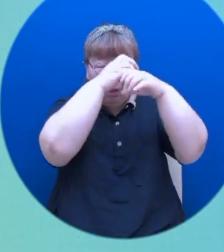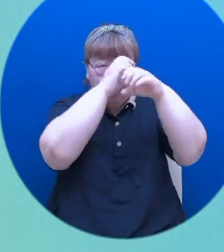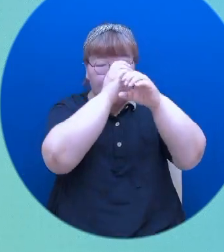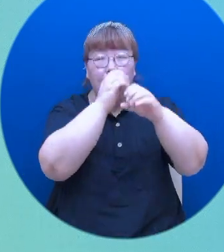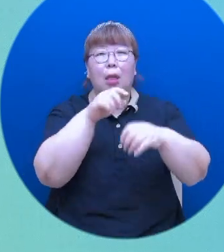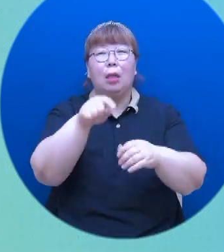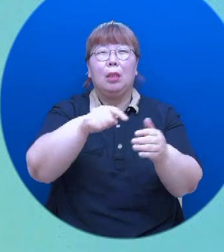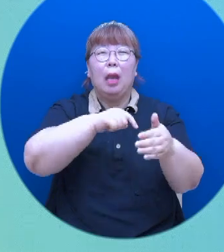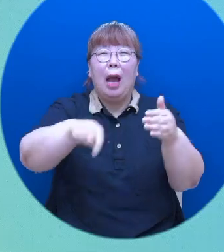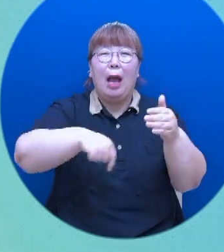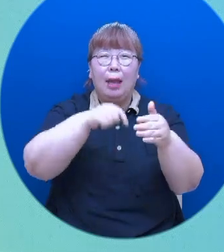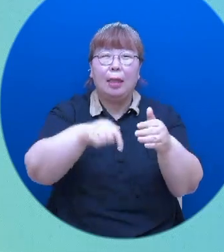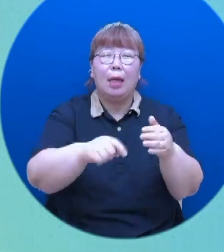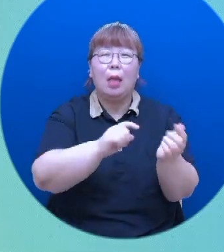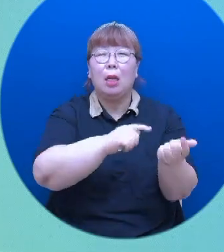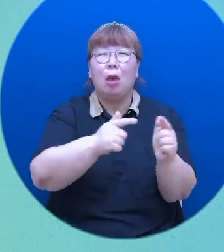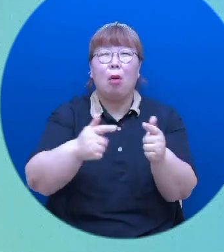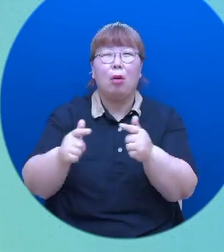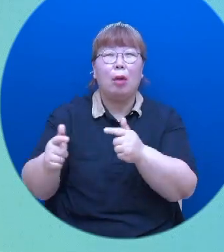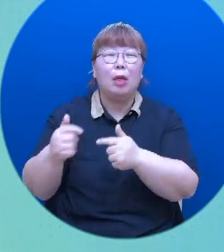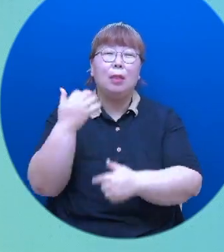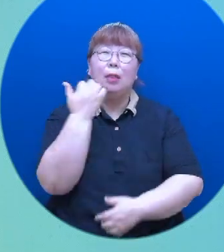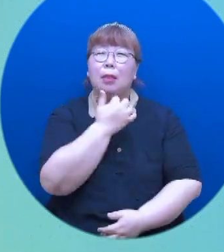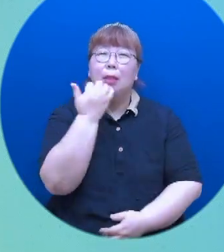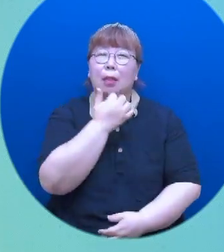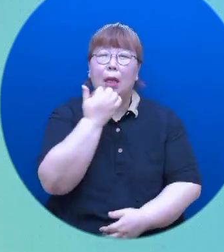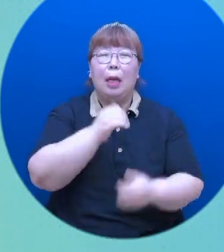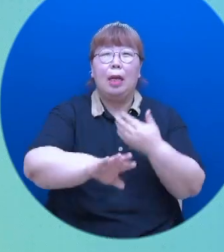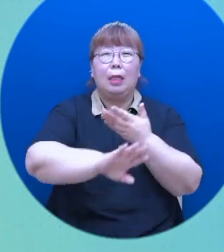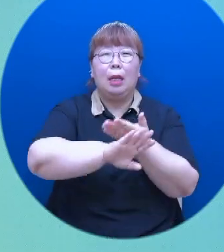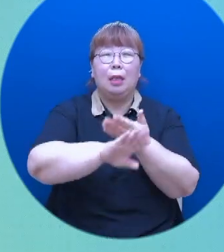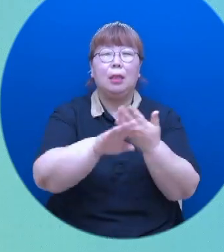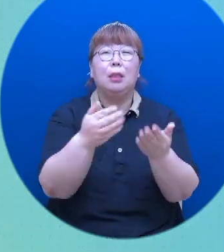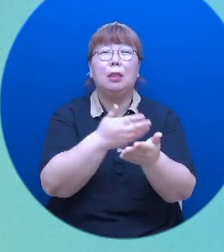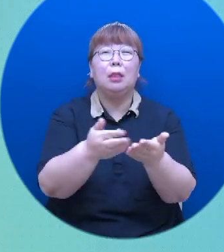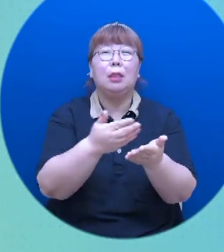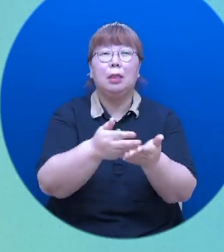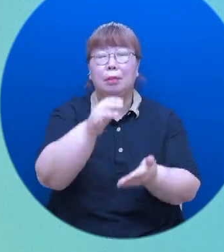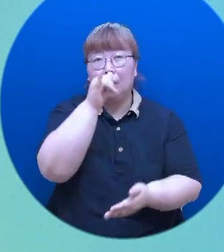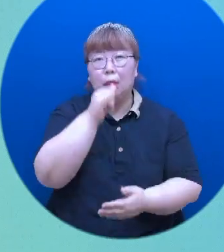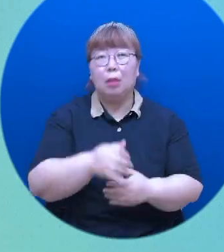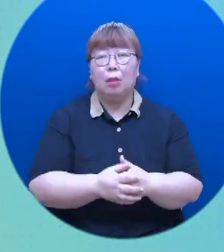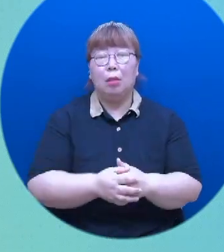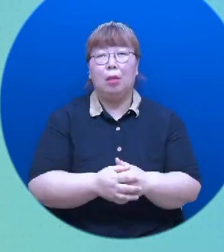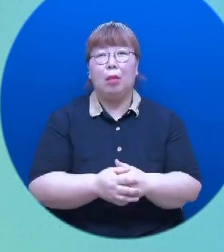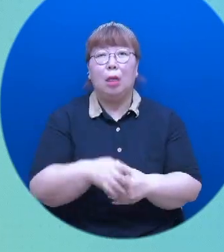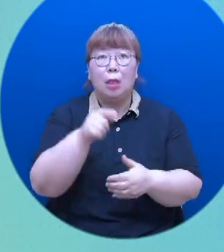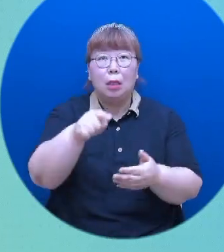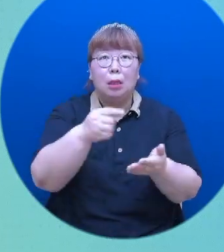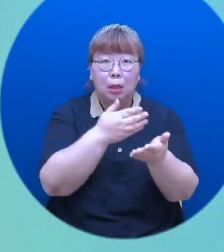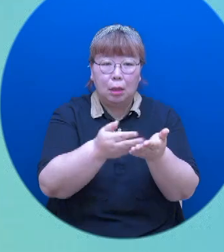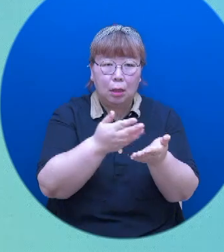안에 여러 형형색의 그림들이 있잖아요. 그게